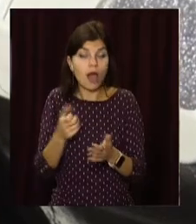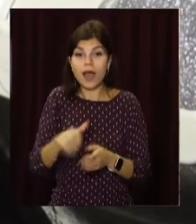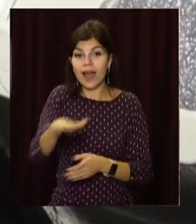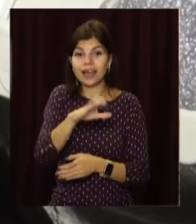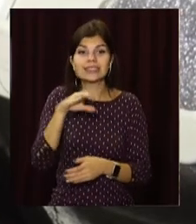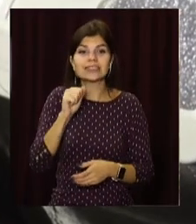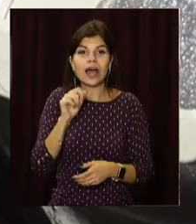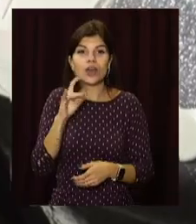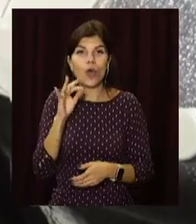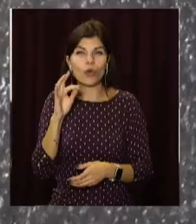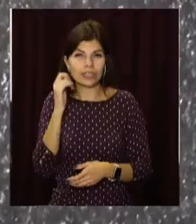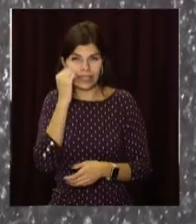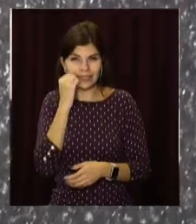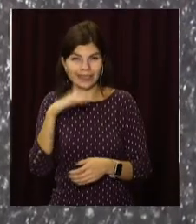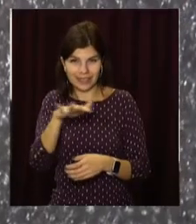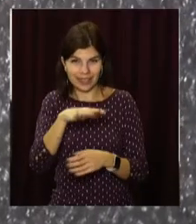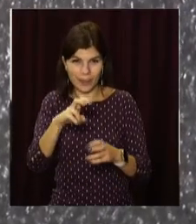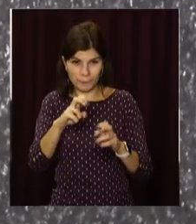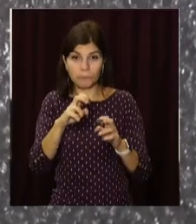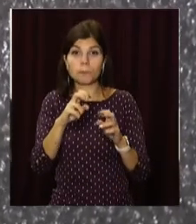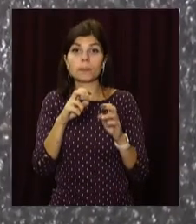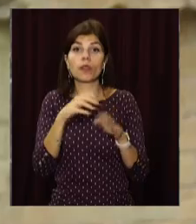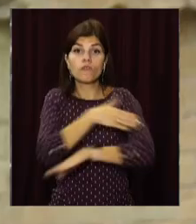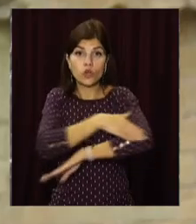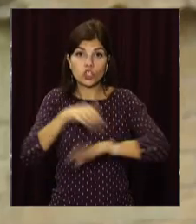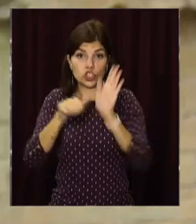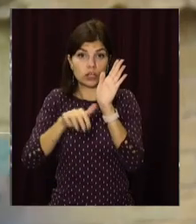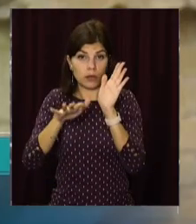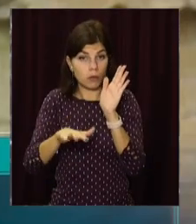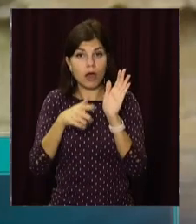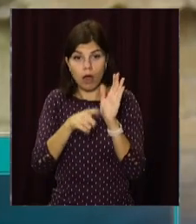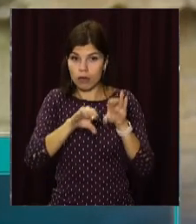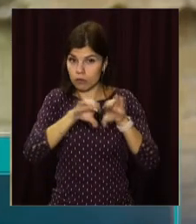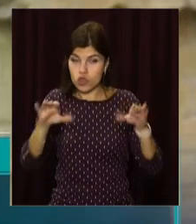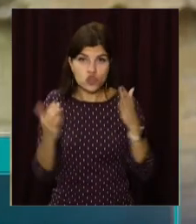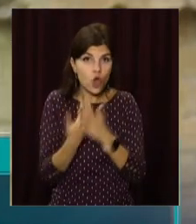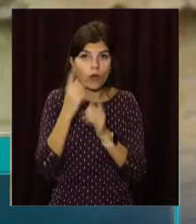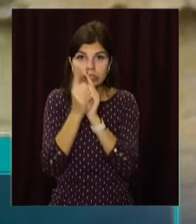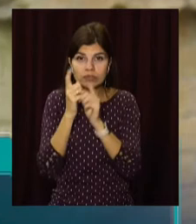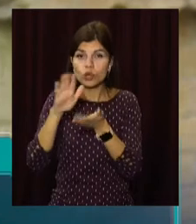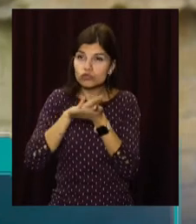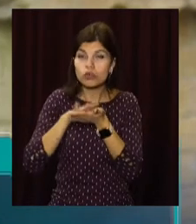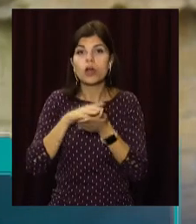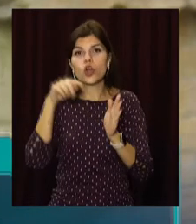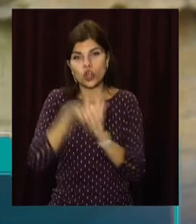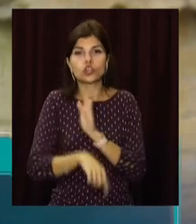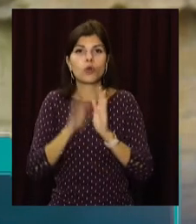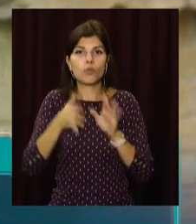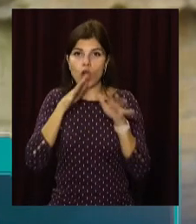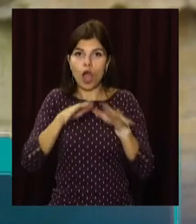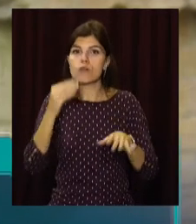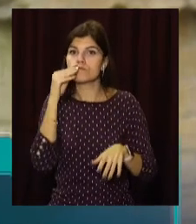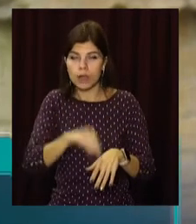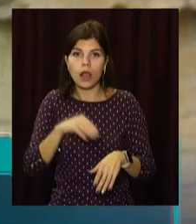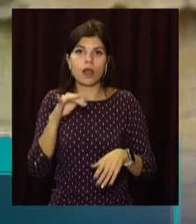готові протестувати комунікації до опалювального сезону. Замінені труби від центрального отоплення